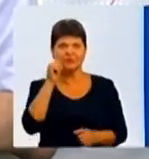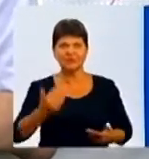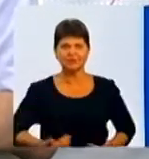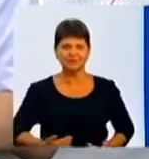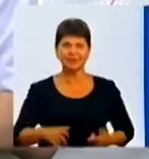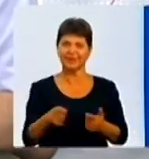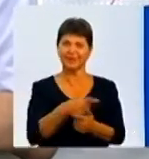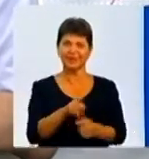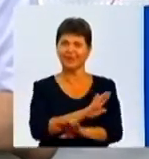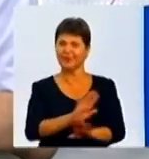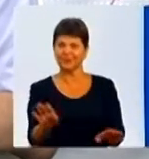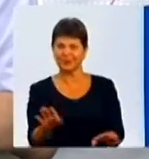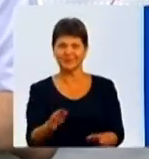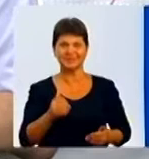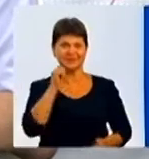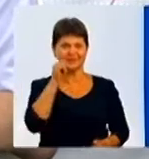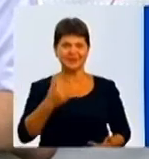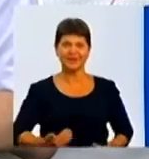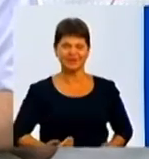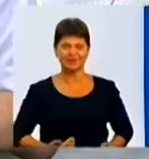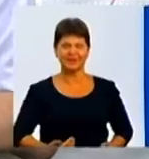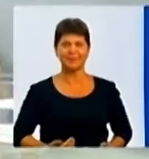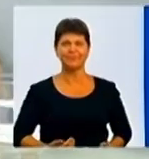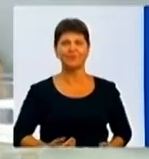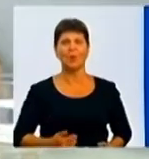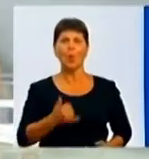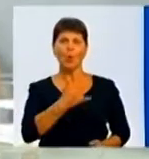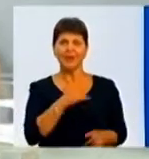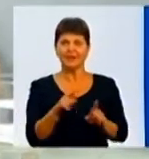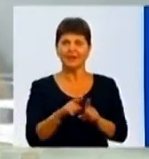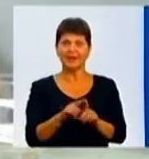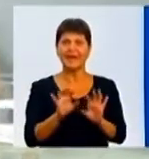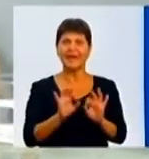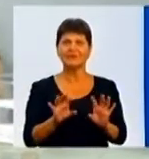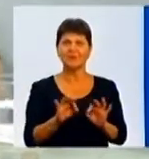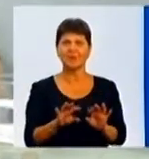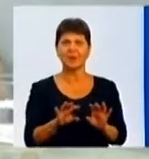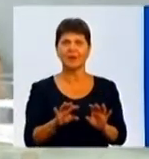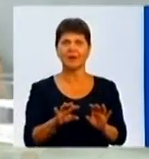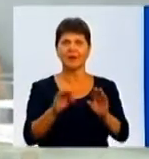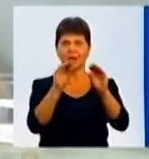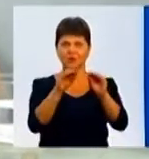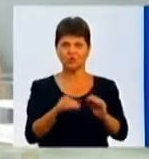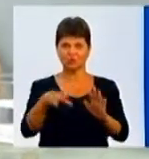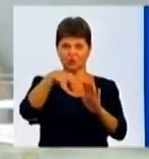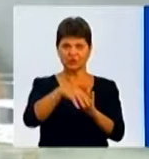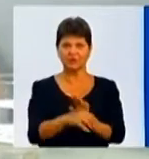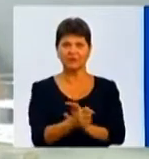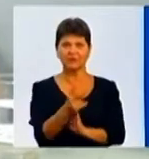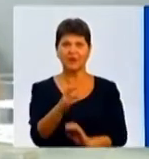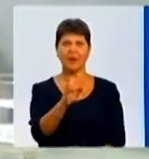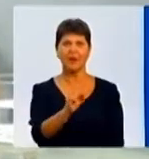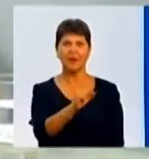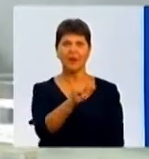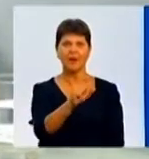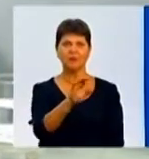йдеш за дикорослими рибами, треба. Ну а ось у мене така інформація, що згідно хімічного складу гриби містять у собі значну кількість азотних речовин,